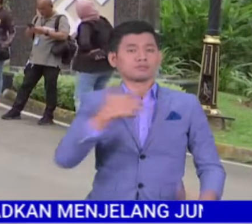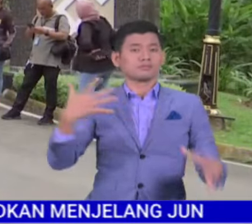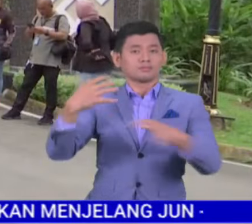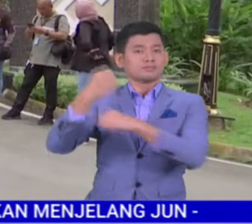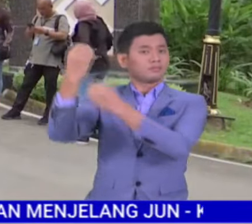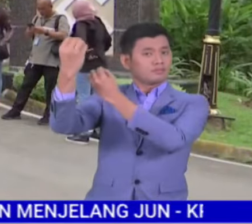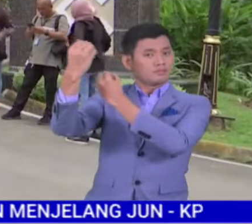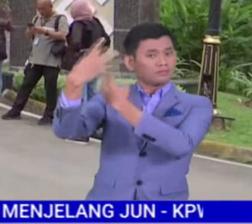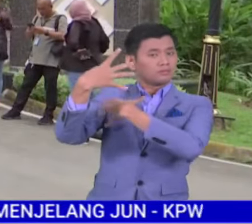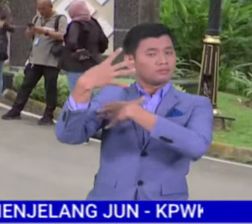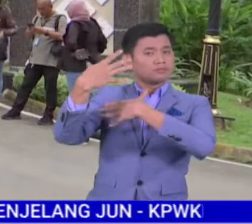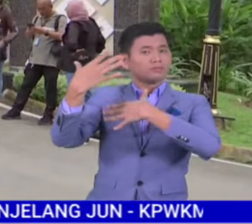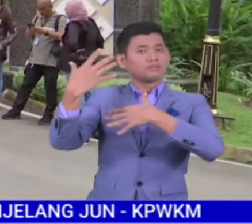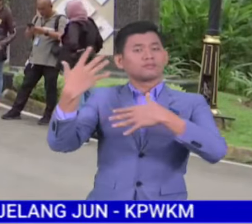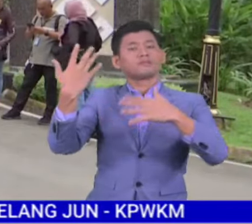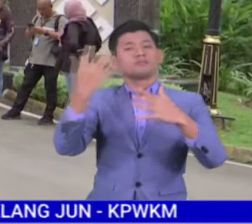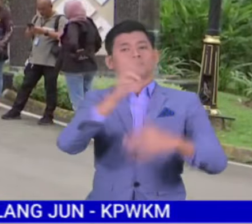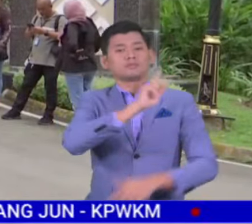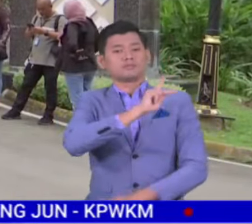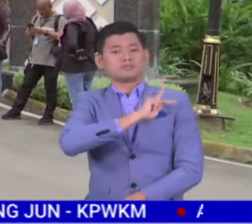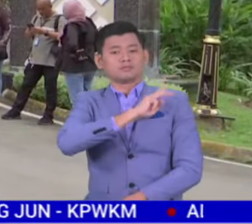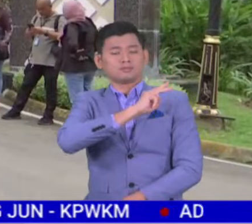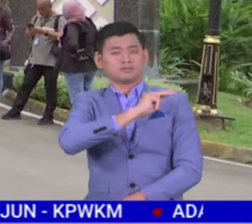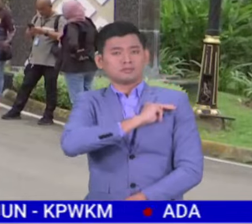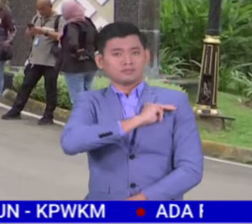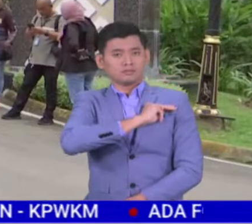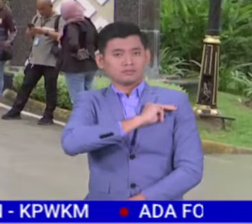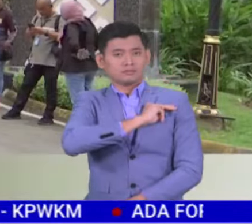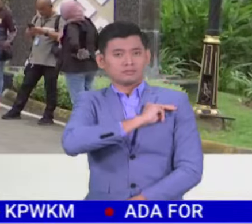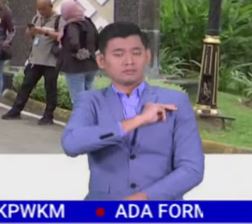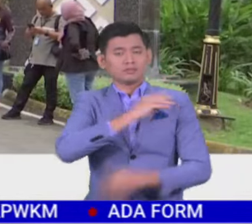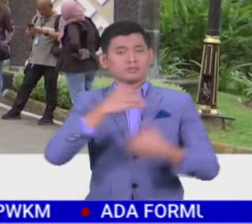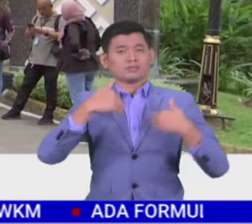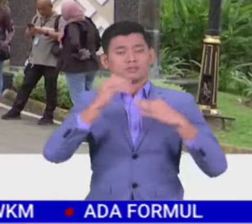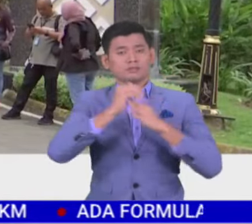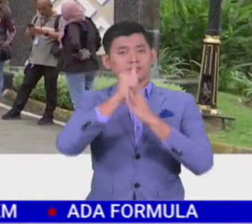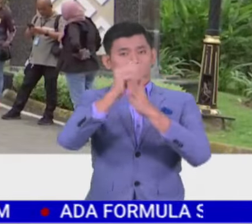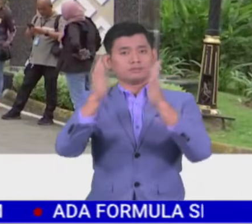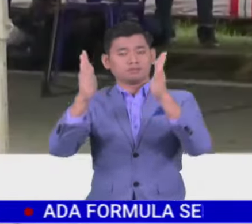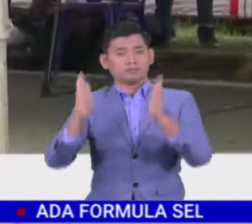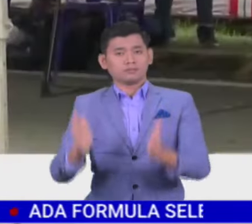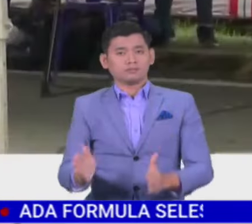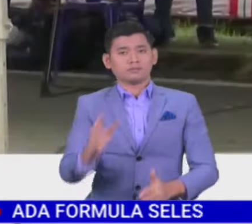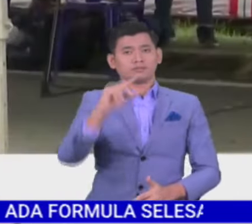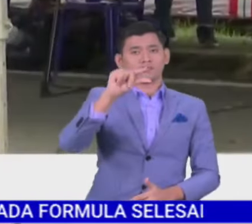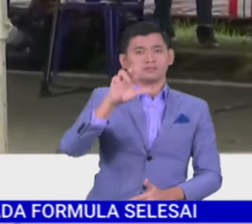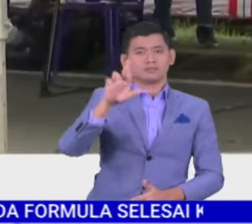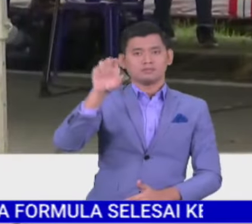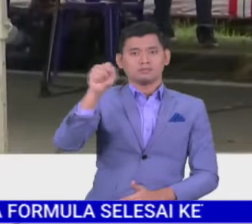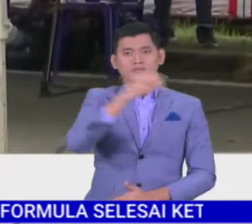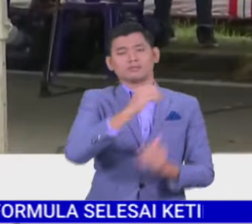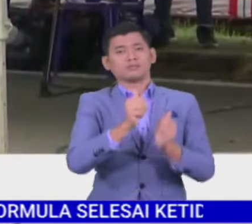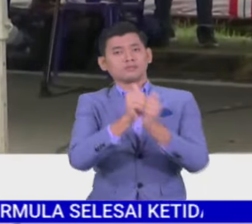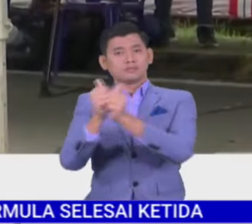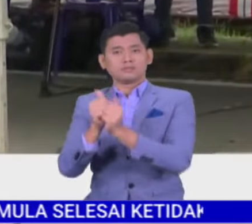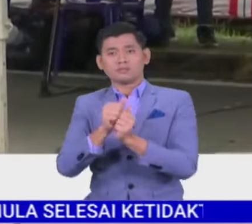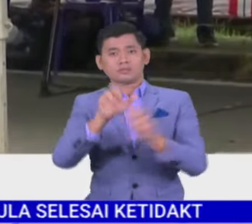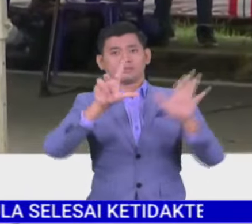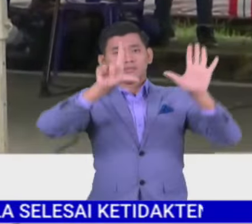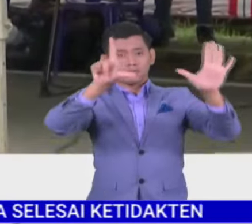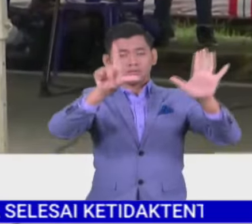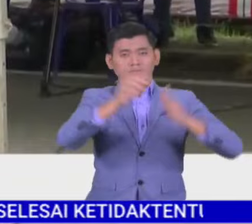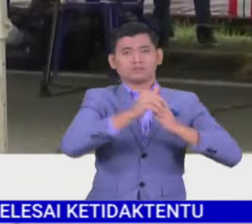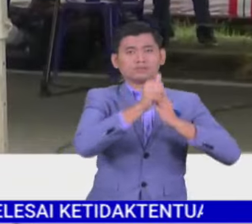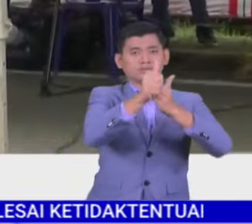kediaman resmi gaya Kinabalu bahwa pemimpin-pemimpin Drs bersama 7 pemimpin PX dan